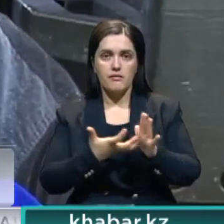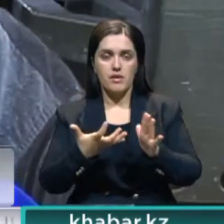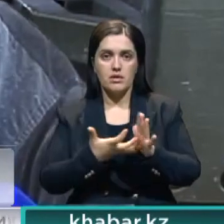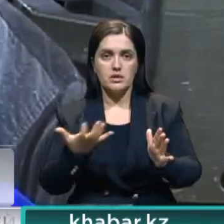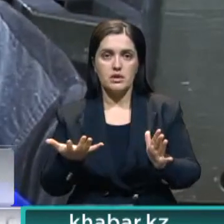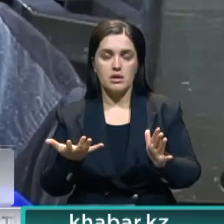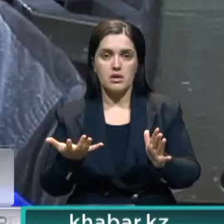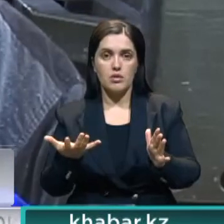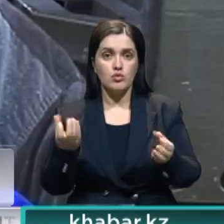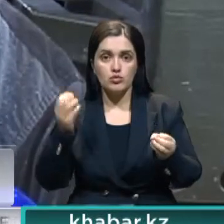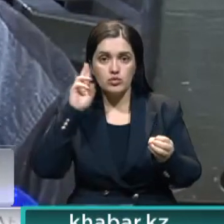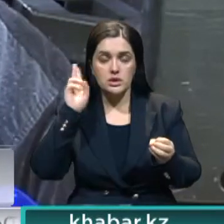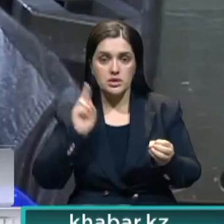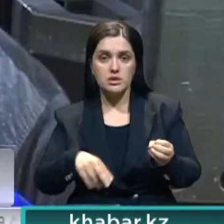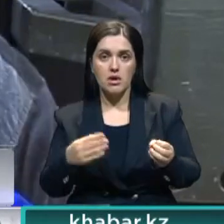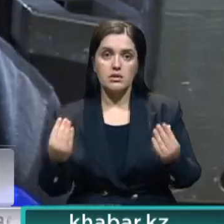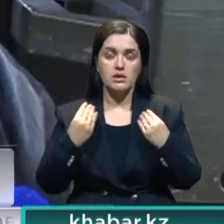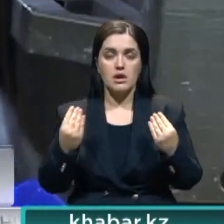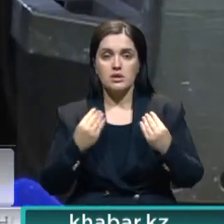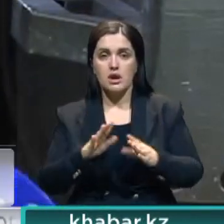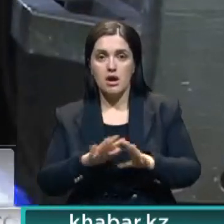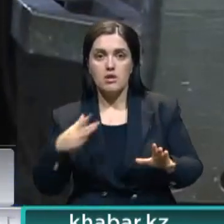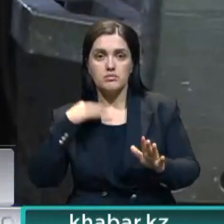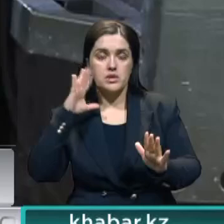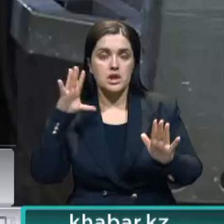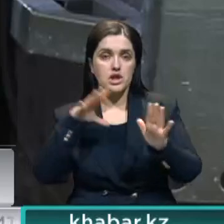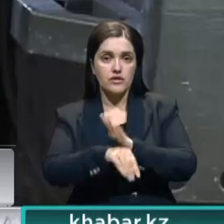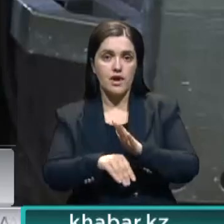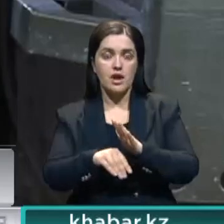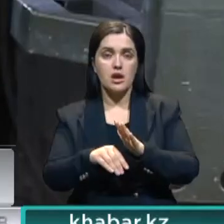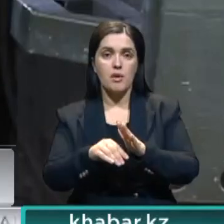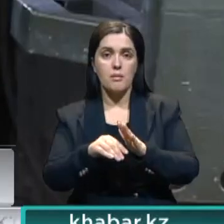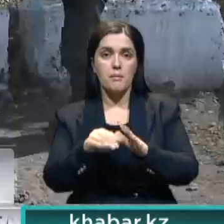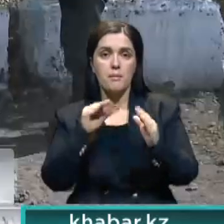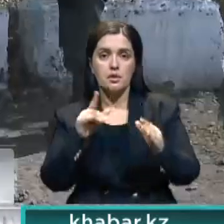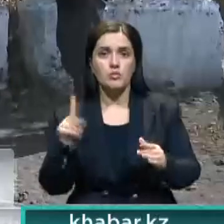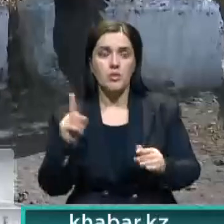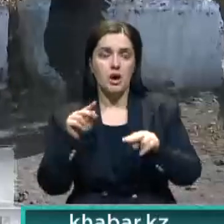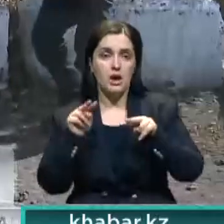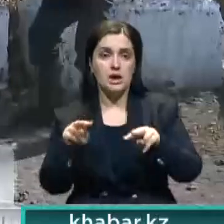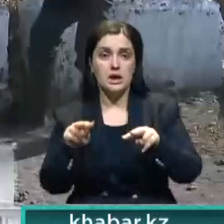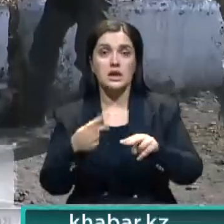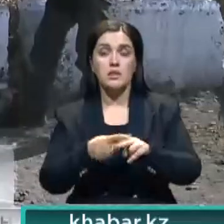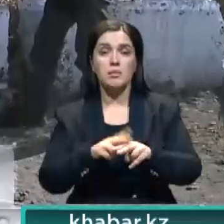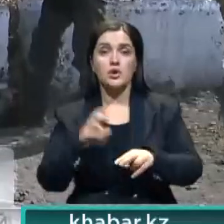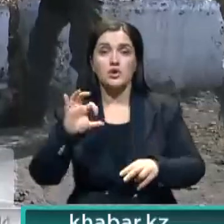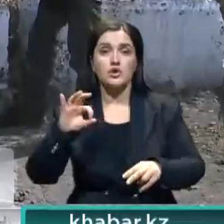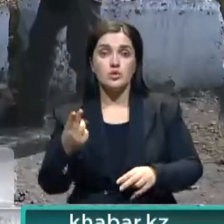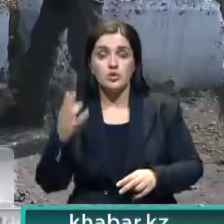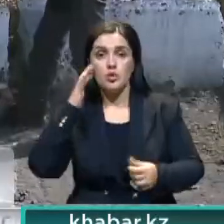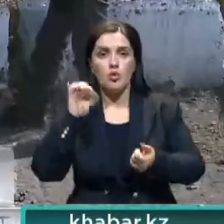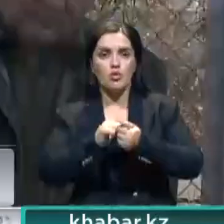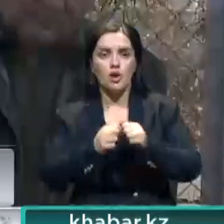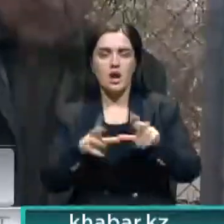протопить. Вот еще не знаем, загрузимся или нет. Ночевали в машине, чтобы машину охранять. Получателям социального угля везет